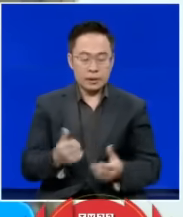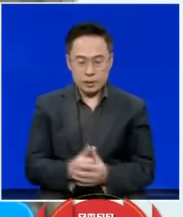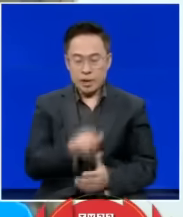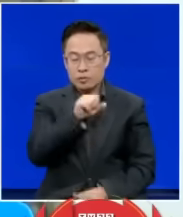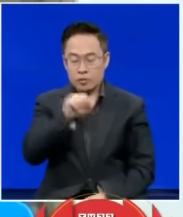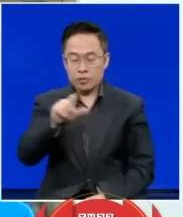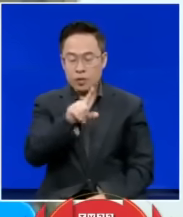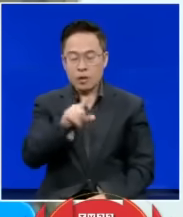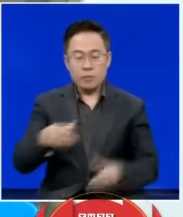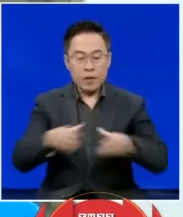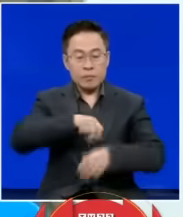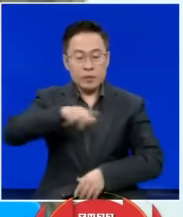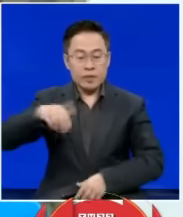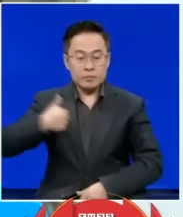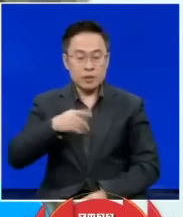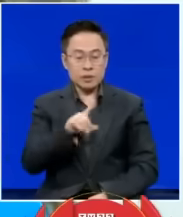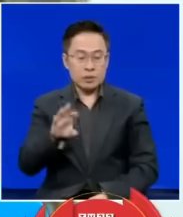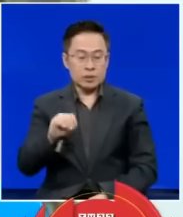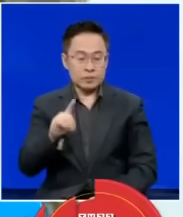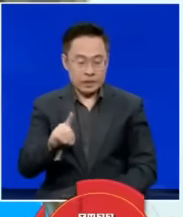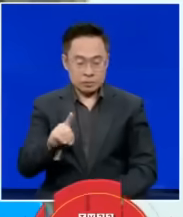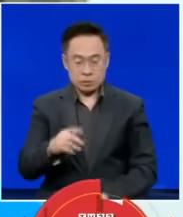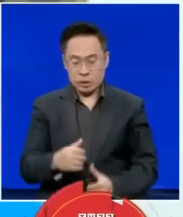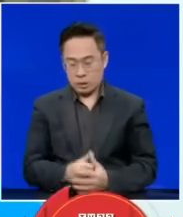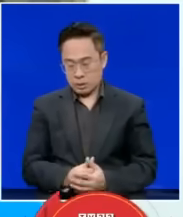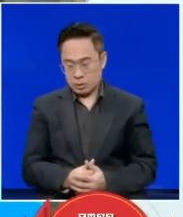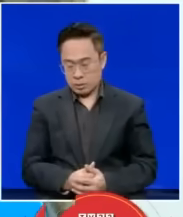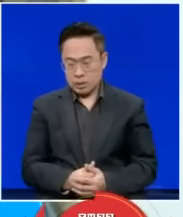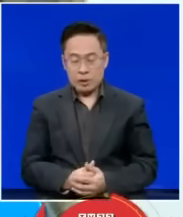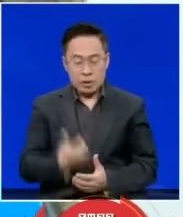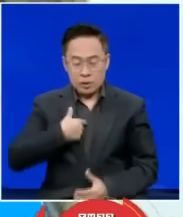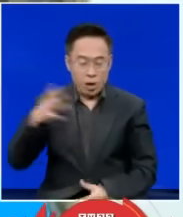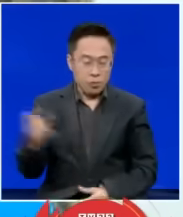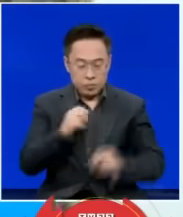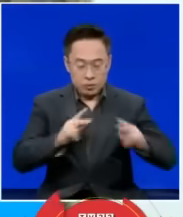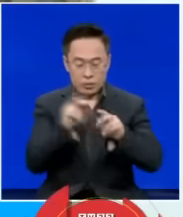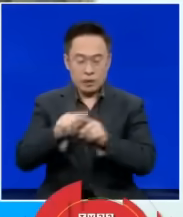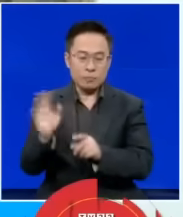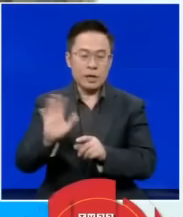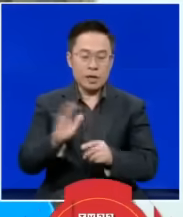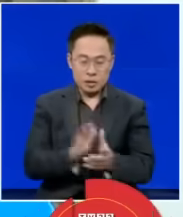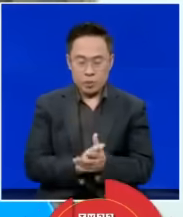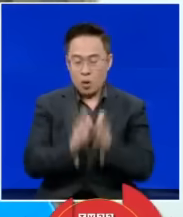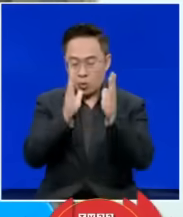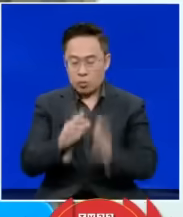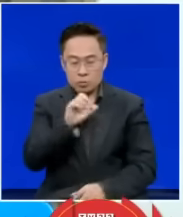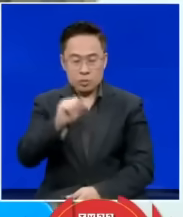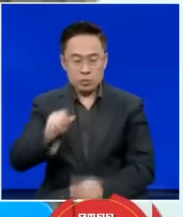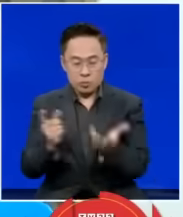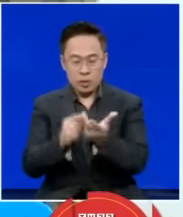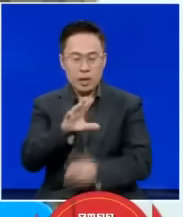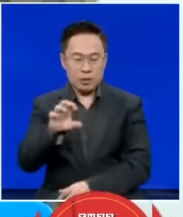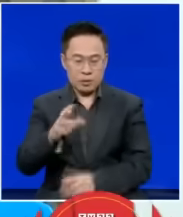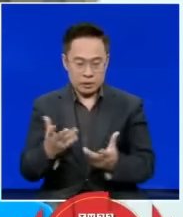ว่านักข่าวถามว่าเออรัฐมนตรีหลายคนเนี่ยคือบอกว่ามีชื่อจะถูกปรับออกจากครม.นี่หลายคนขยันทำงานมากขึ้นเลยนะท่านอมยิ้ม